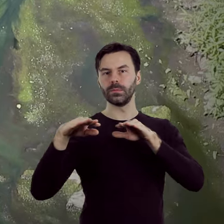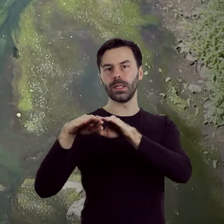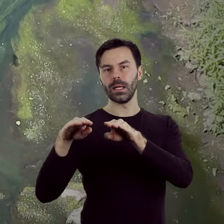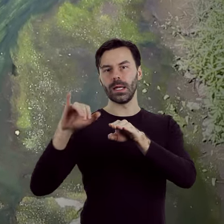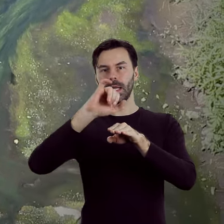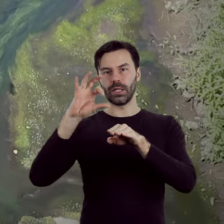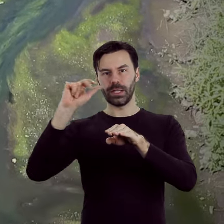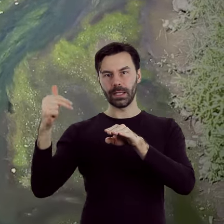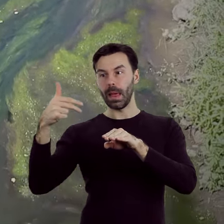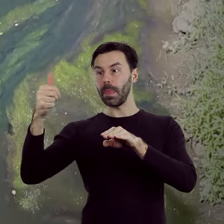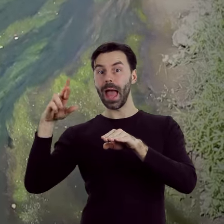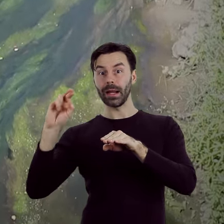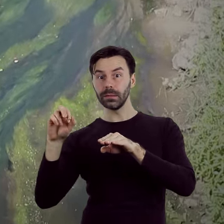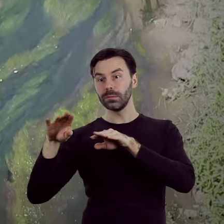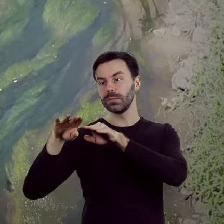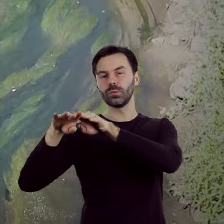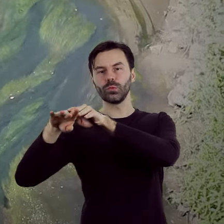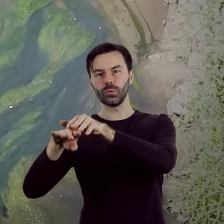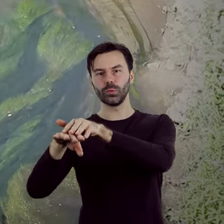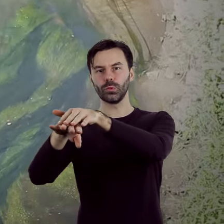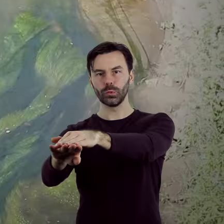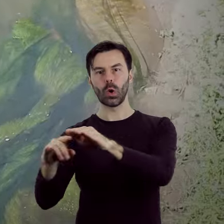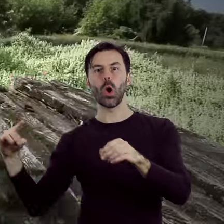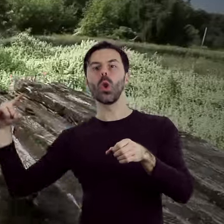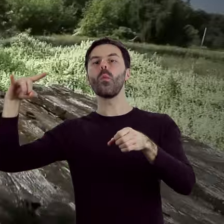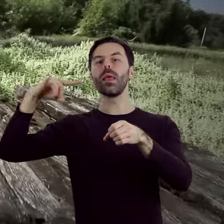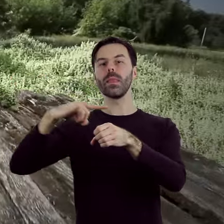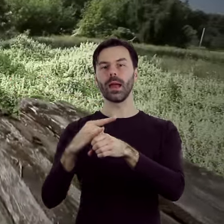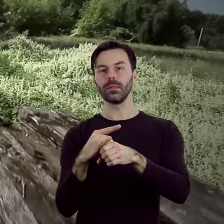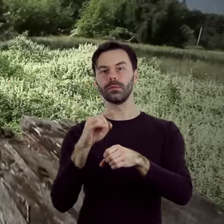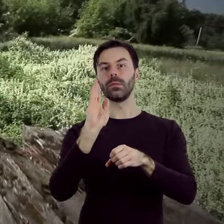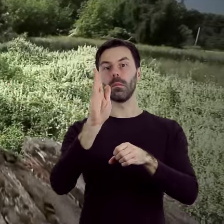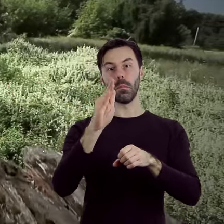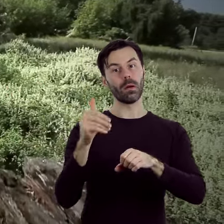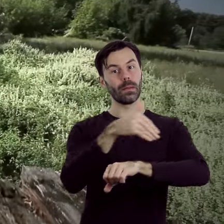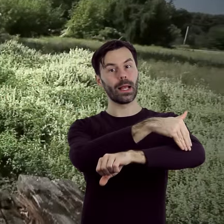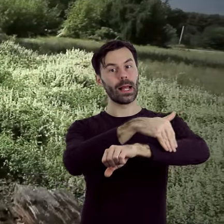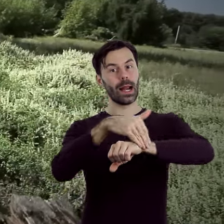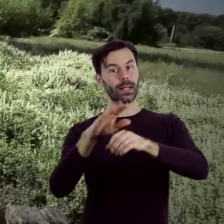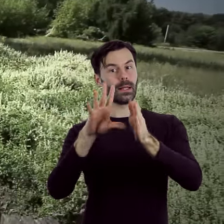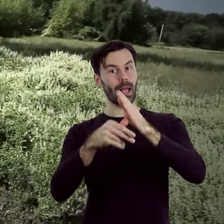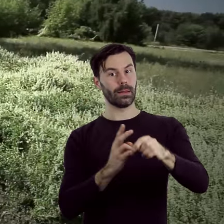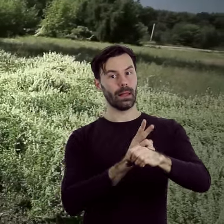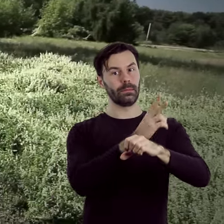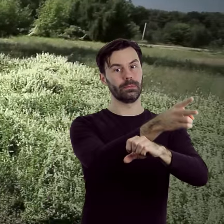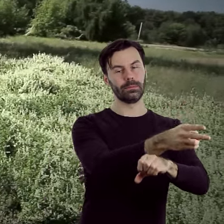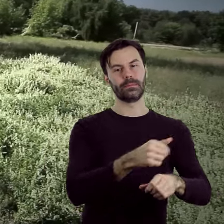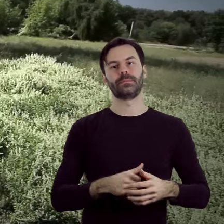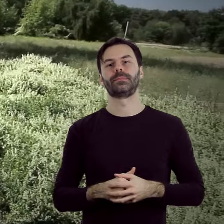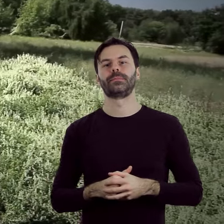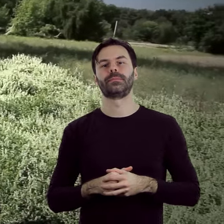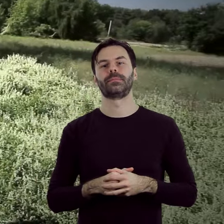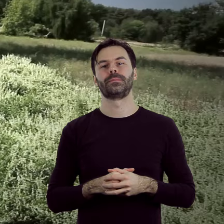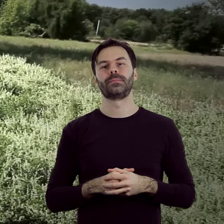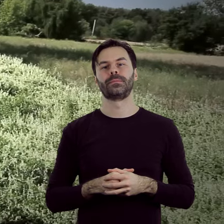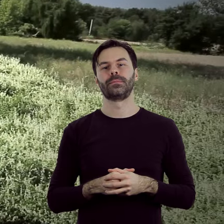Po zasileniu przez wody Jasienia, Ner malowniczo meandruje na południe od lotniska na Lublinku, po czym opuszcza